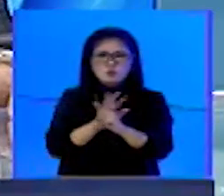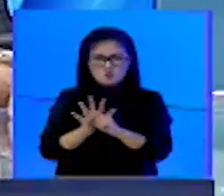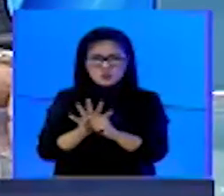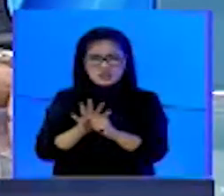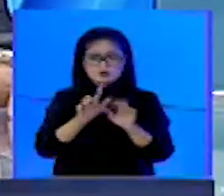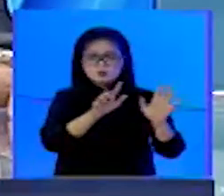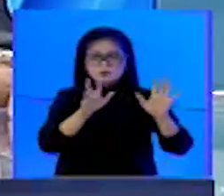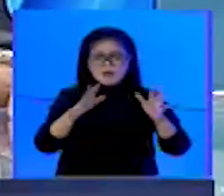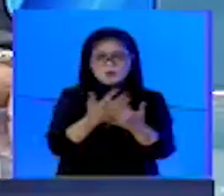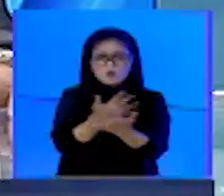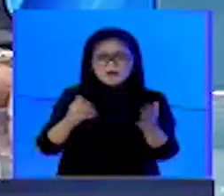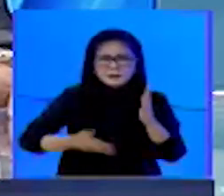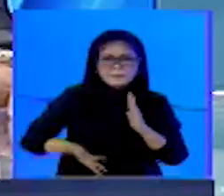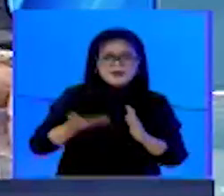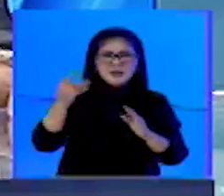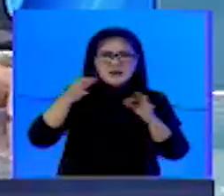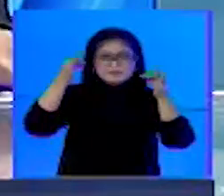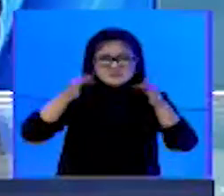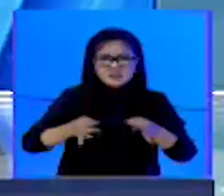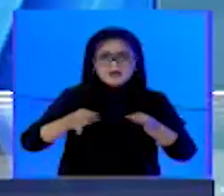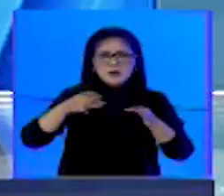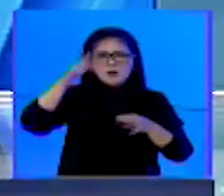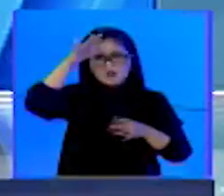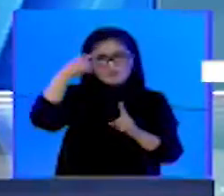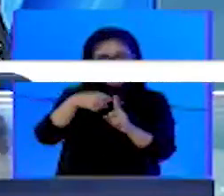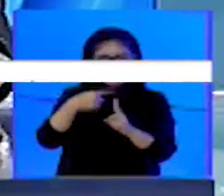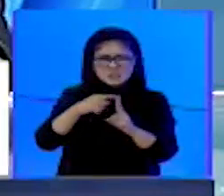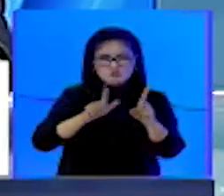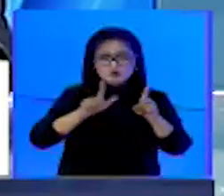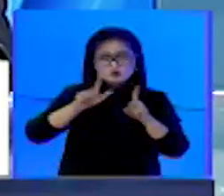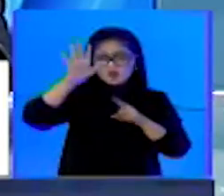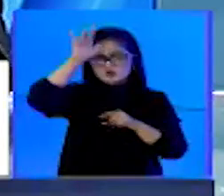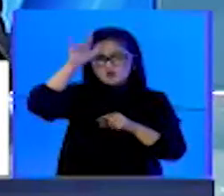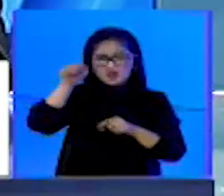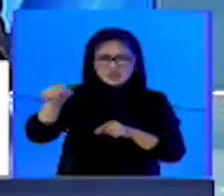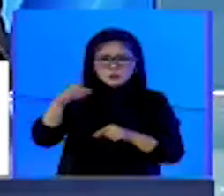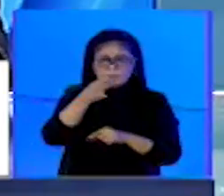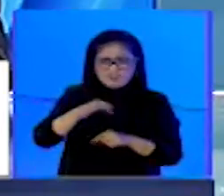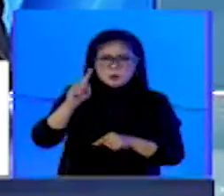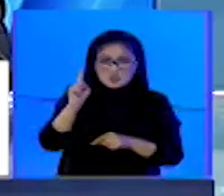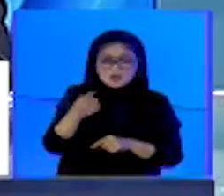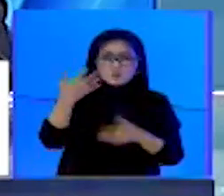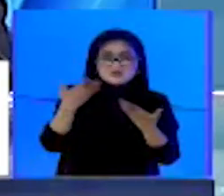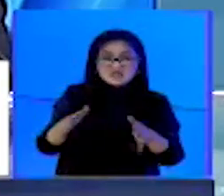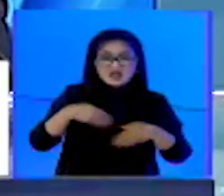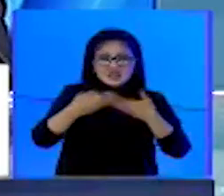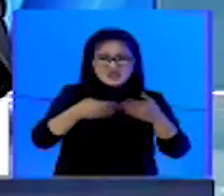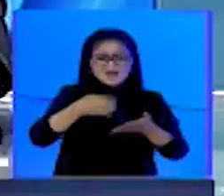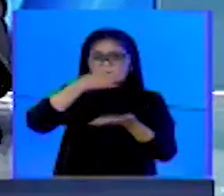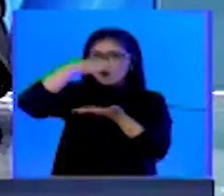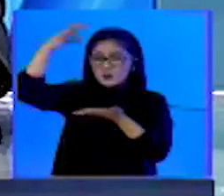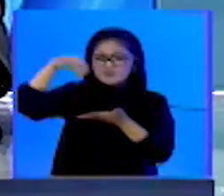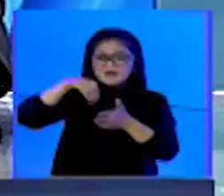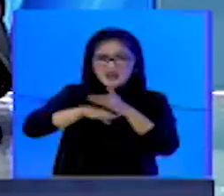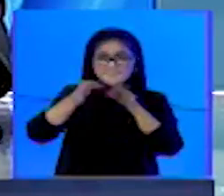Dari 79 warga binaan Lapas Wanita yang positif, 17 orang diantaranya baru diketahui usai menjalani swab test di dalam lapas. Dan